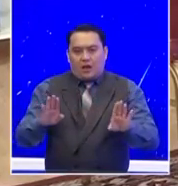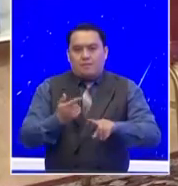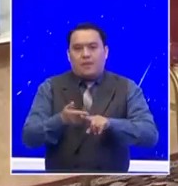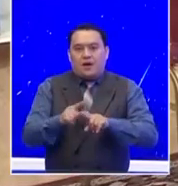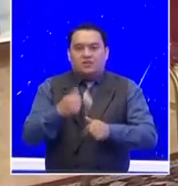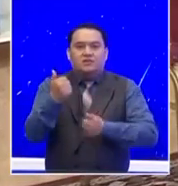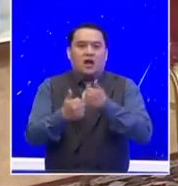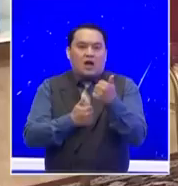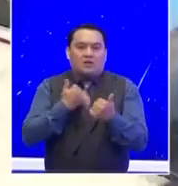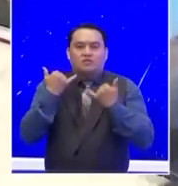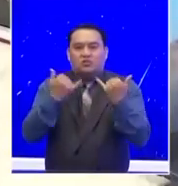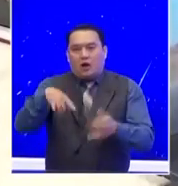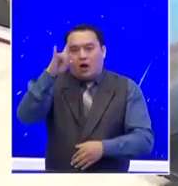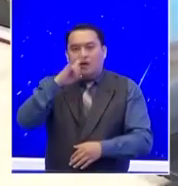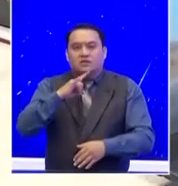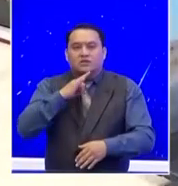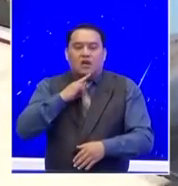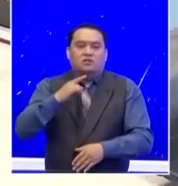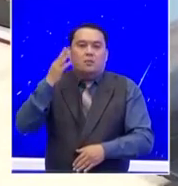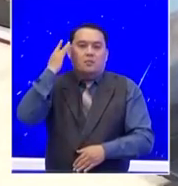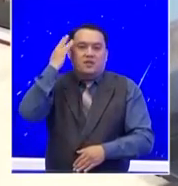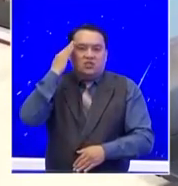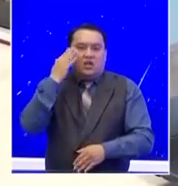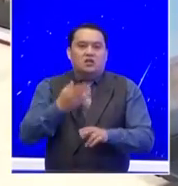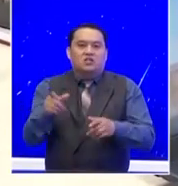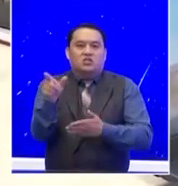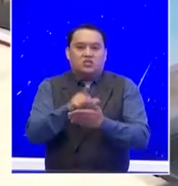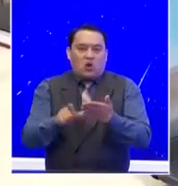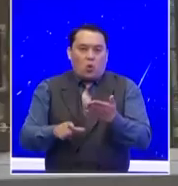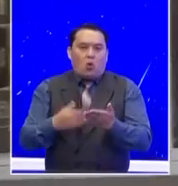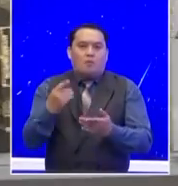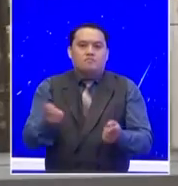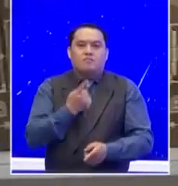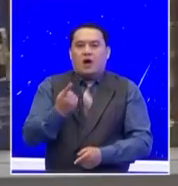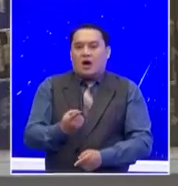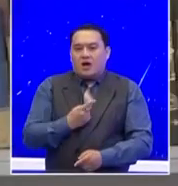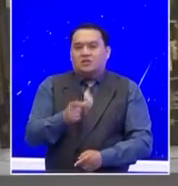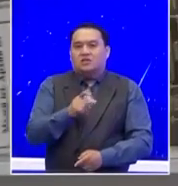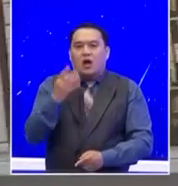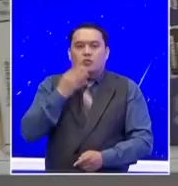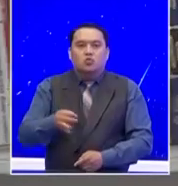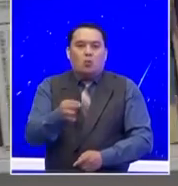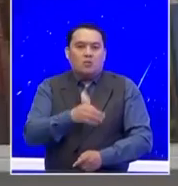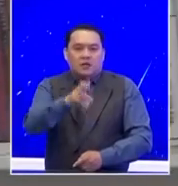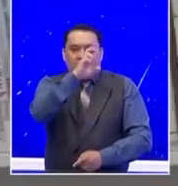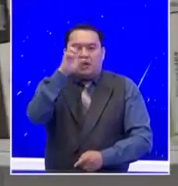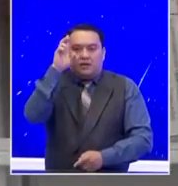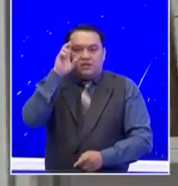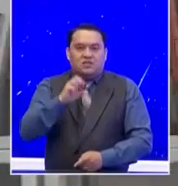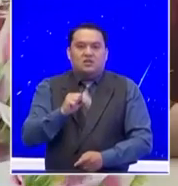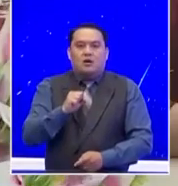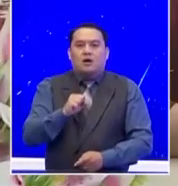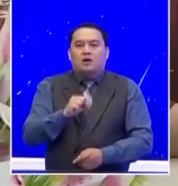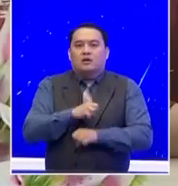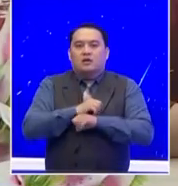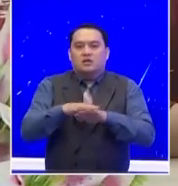поэтические состязания в честь казахского мыслителя, челленджи из стихов великого мастера слова. Кроме того, Алматинская областная библиотека имени